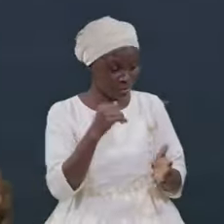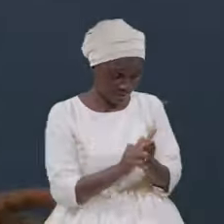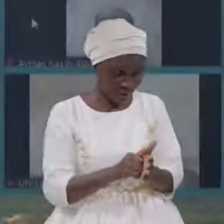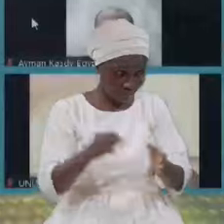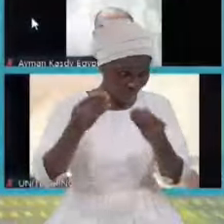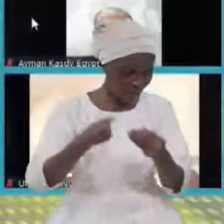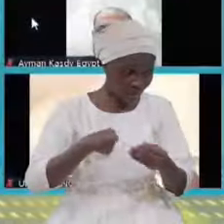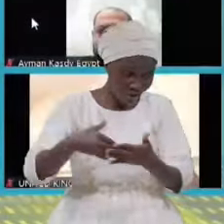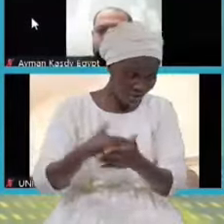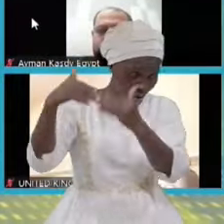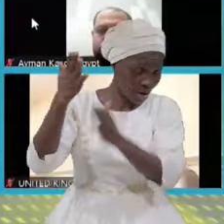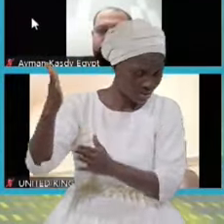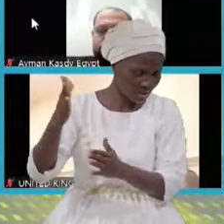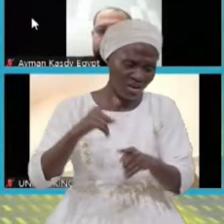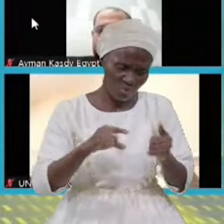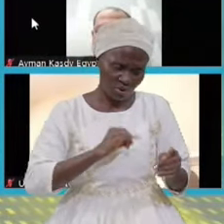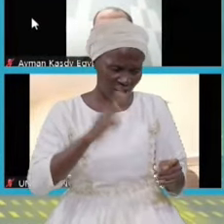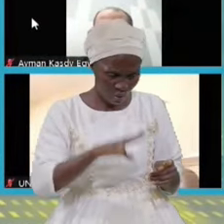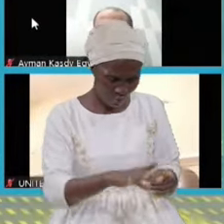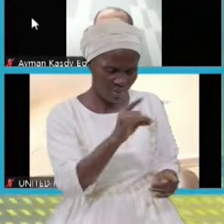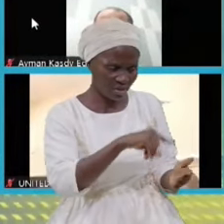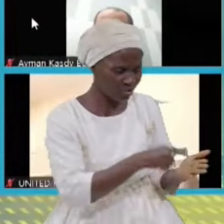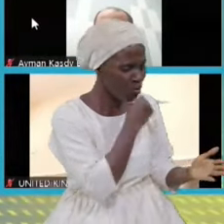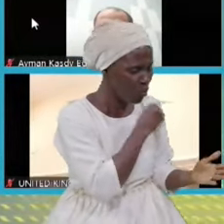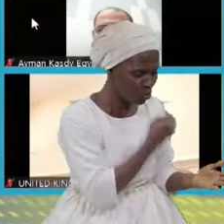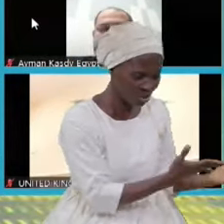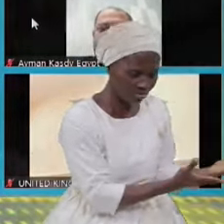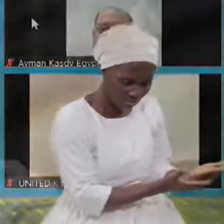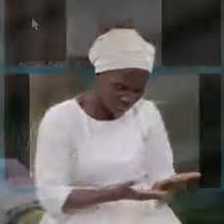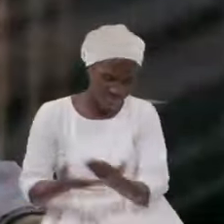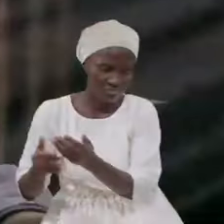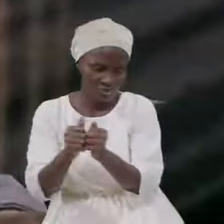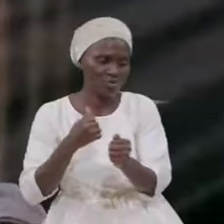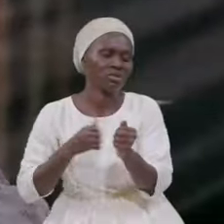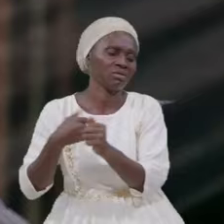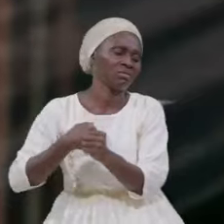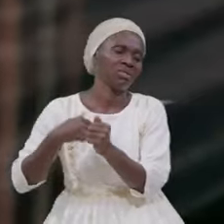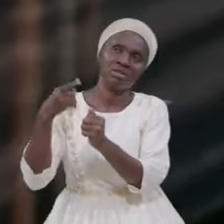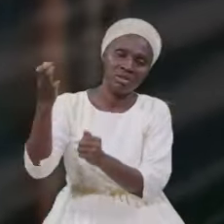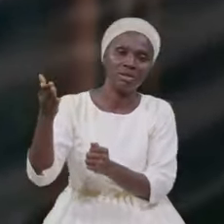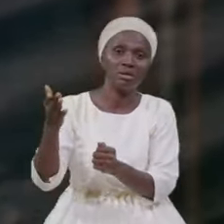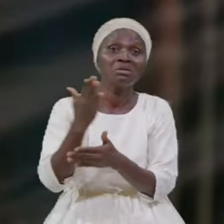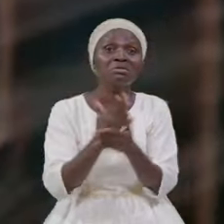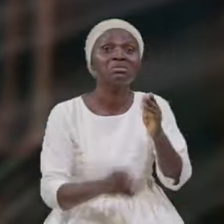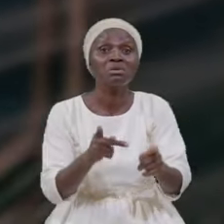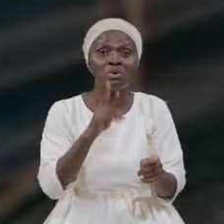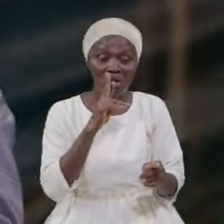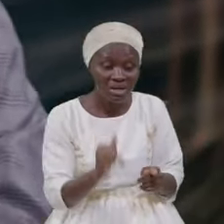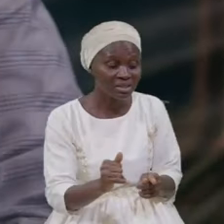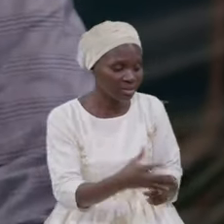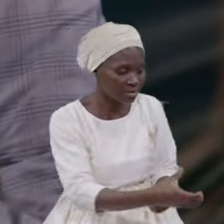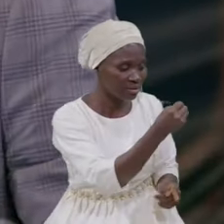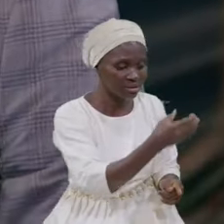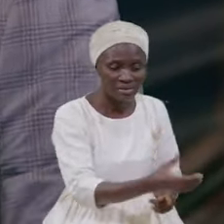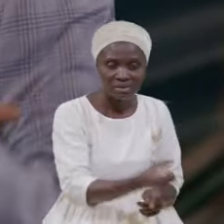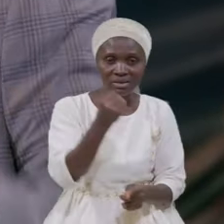ces vieux habits-là. Il y a des gens, ils sont en train de ramasser les choses du monde, les habits du monde, les mauvaises